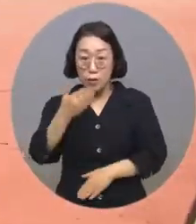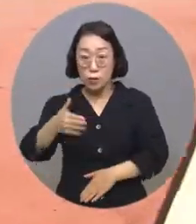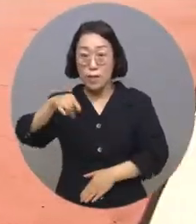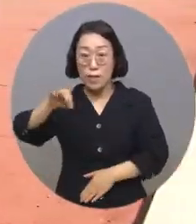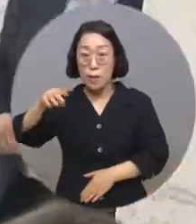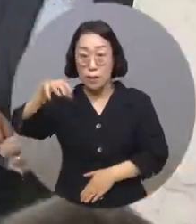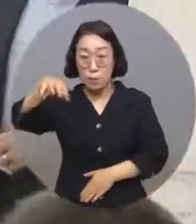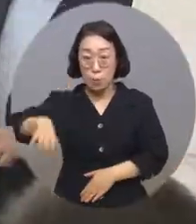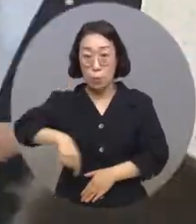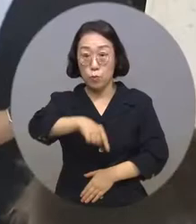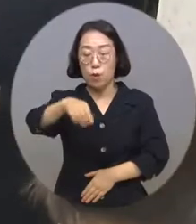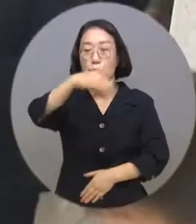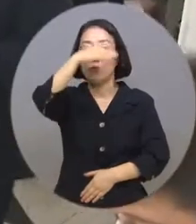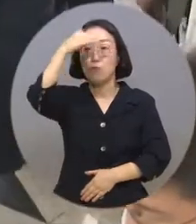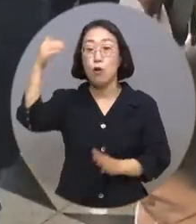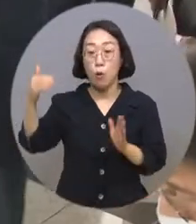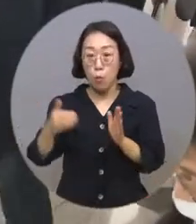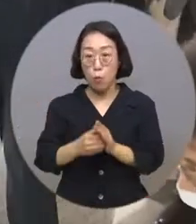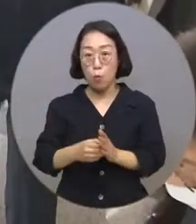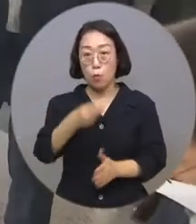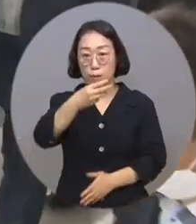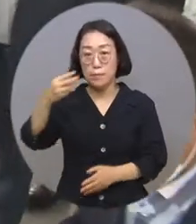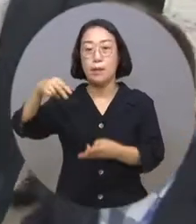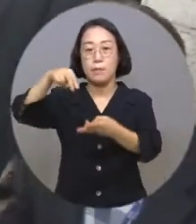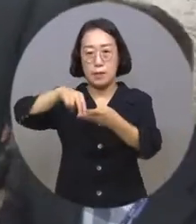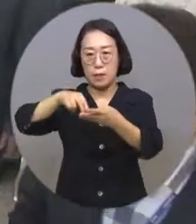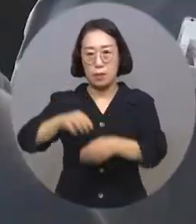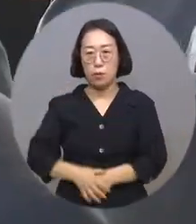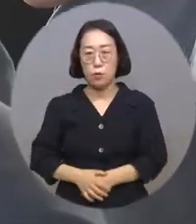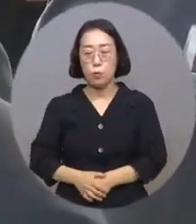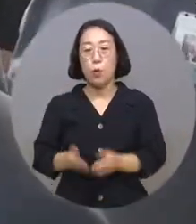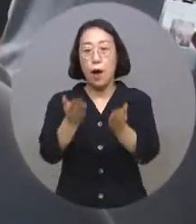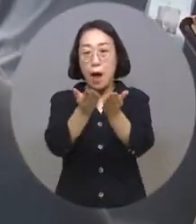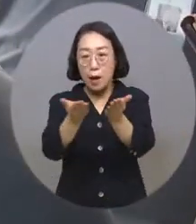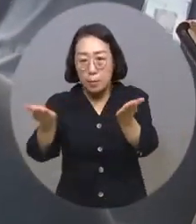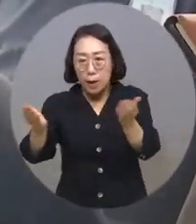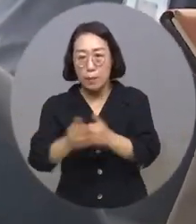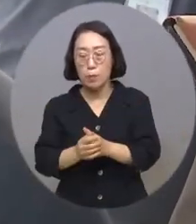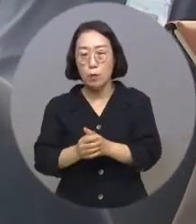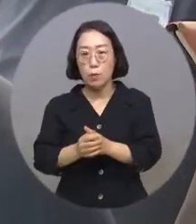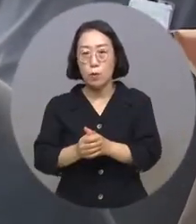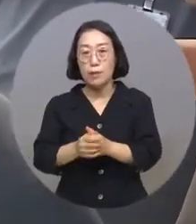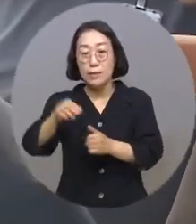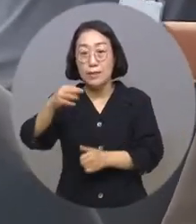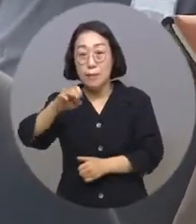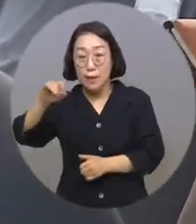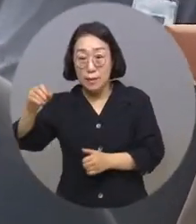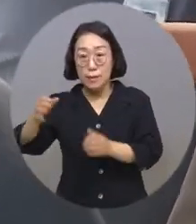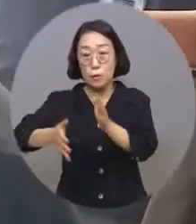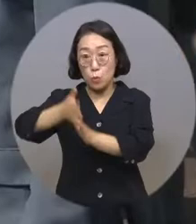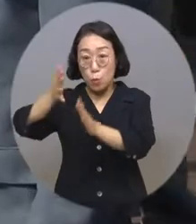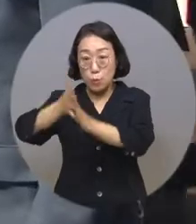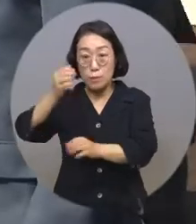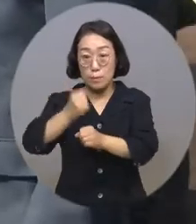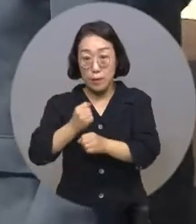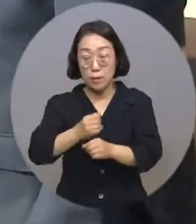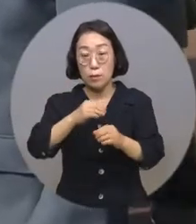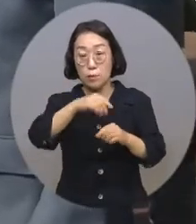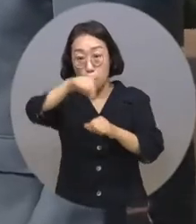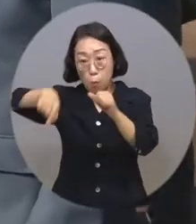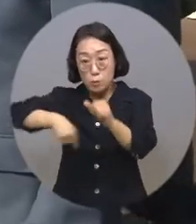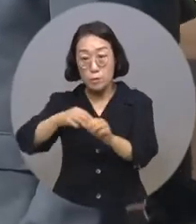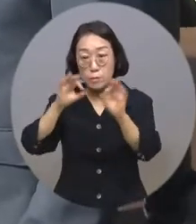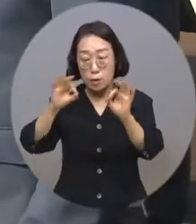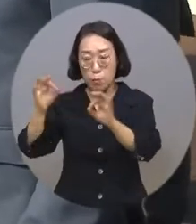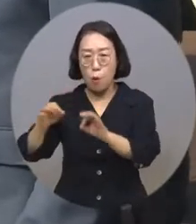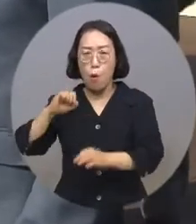둘러보고 새만금 33센터, 신항만, 스마트 수변도시 조성 현장을 방문해 추진 상황과